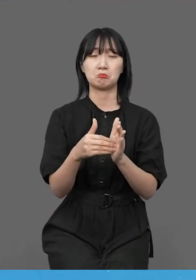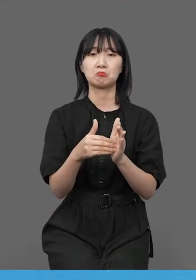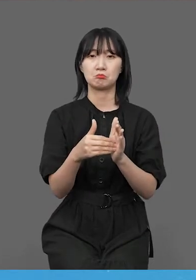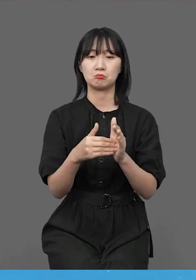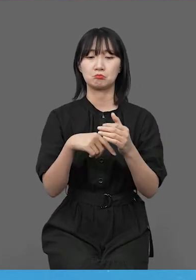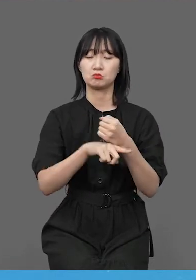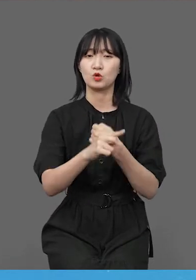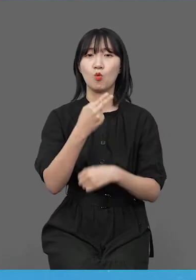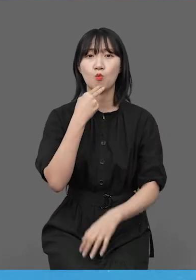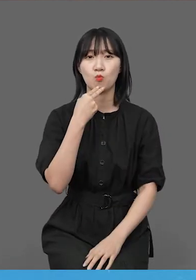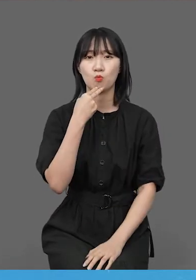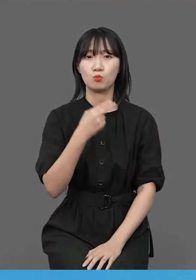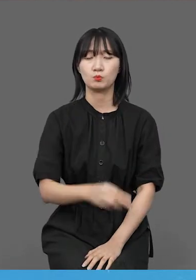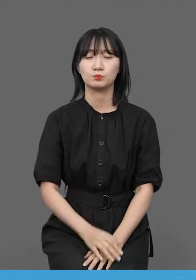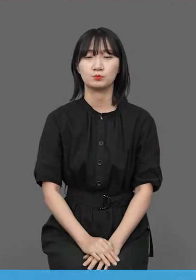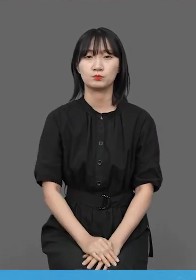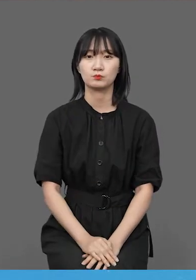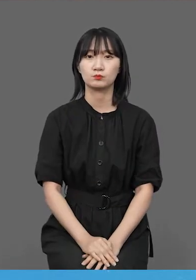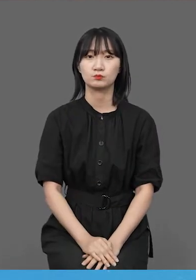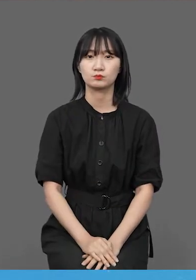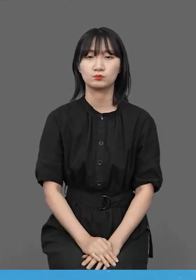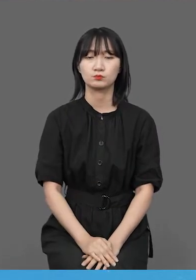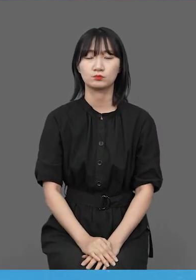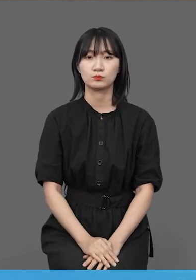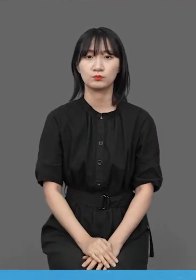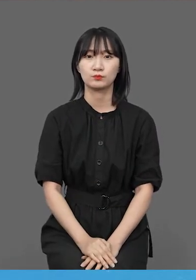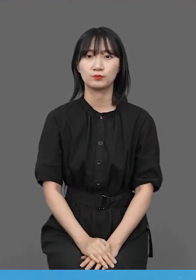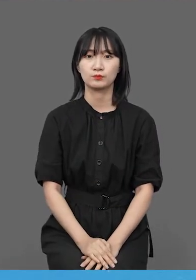끝이에요. 아무 의미 없이 끝이 나는.